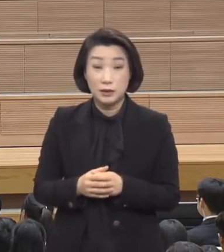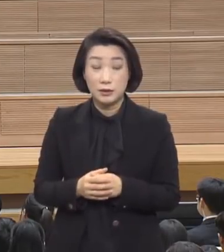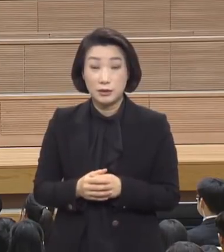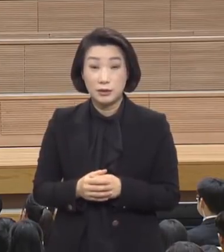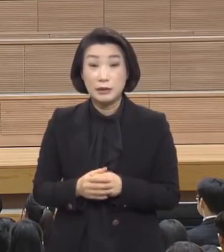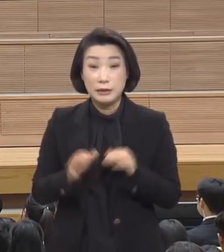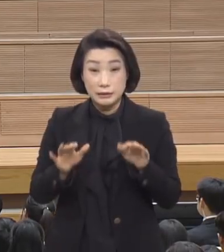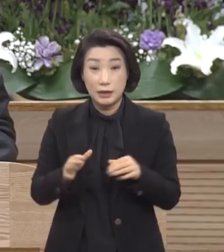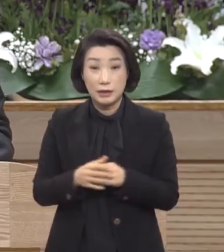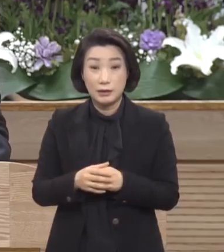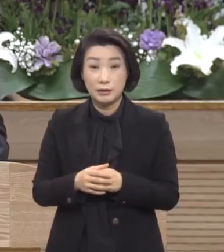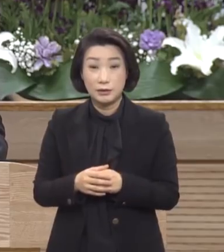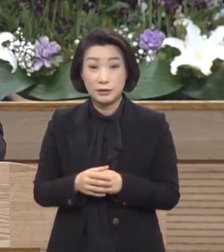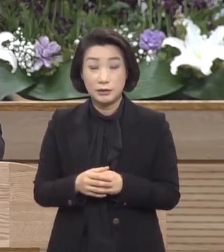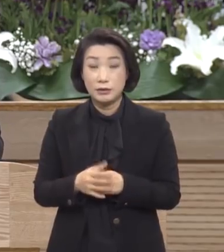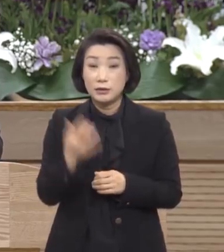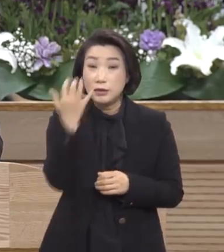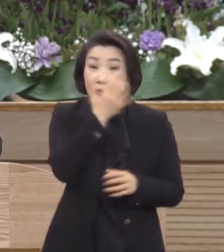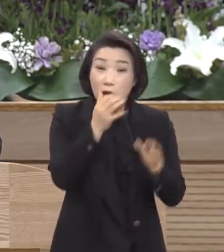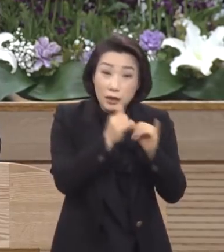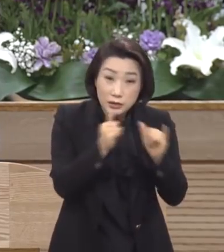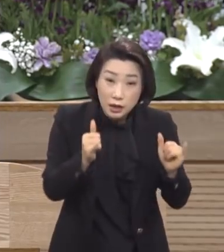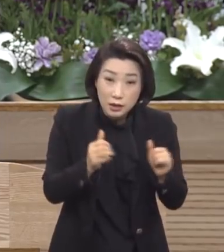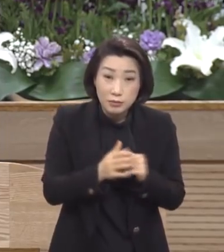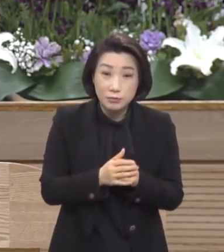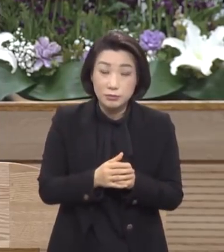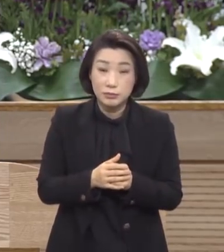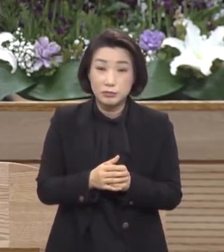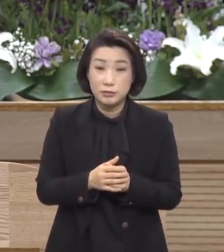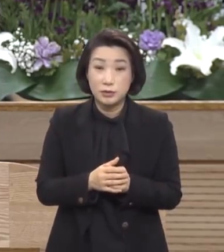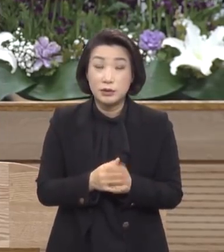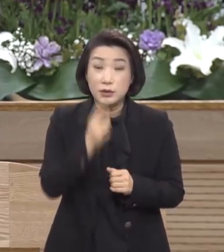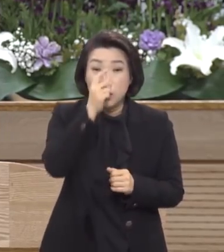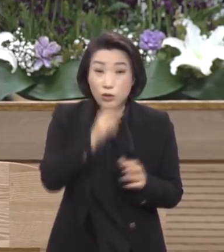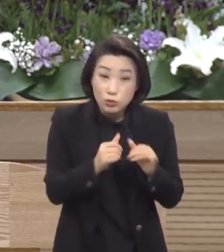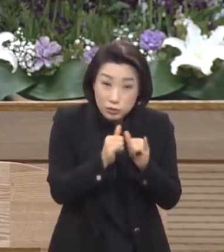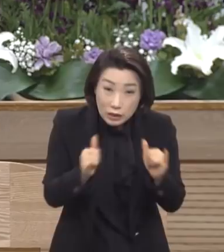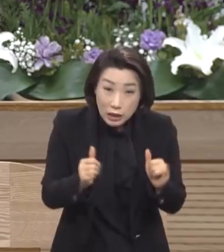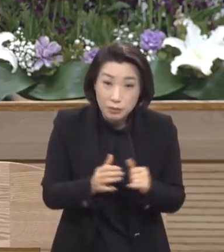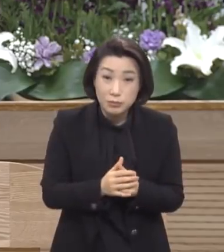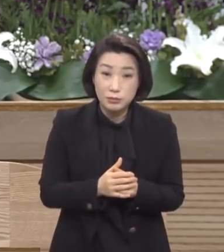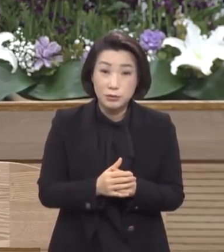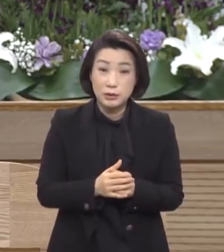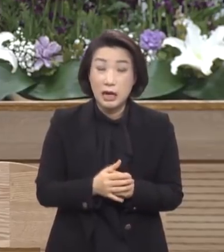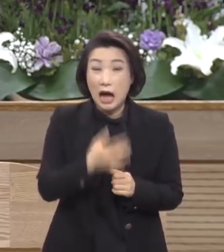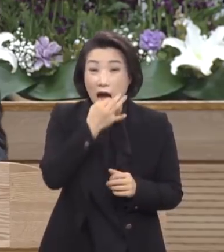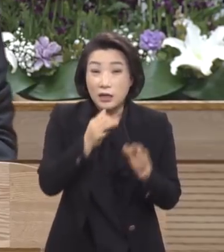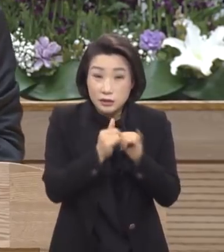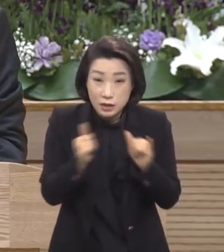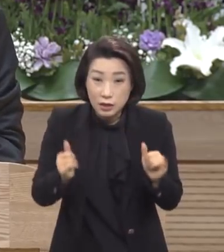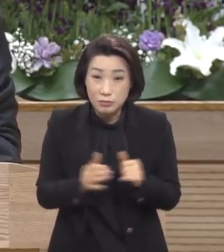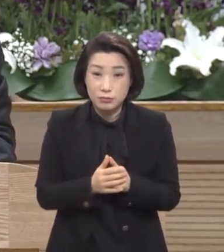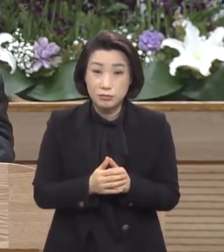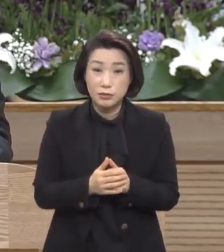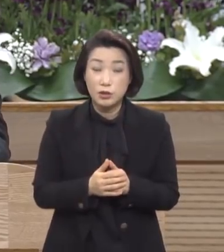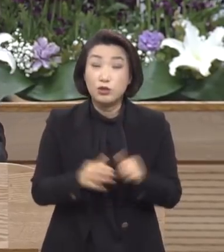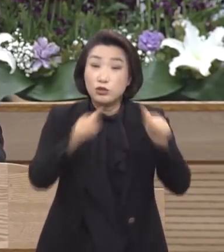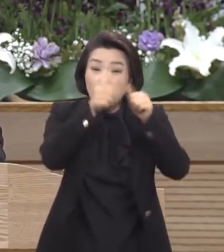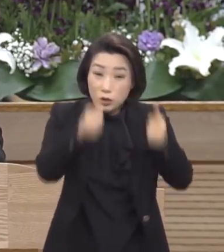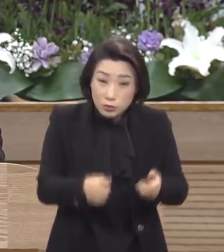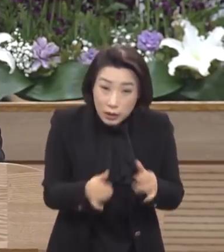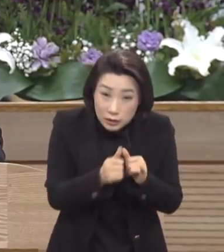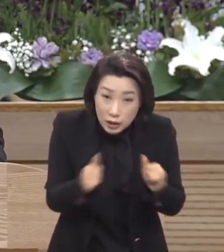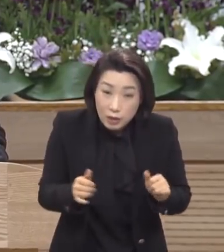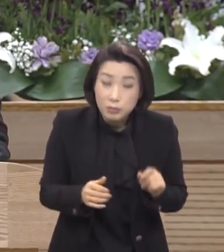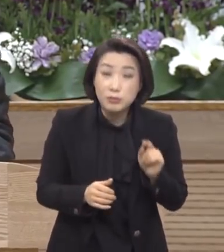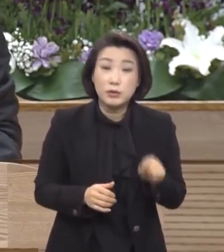자, 음행하는 자, 더러운 자, 탐하는 자, 우상